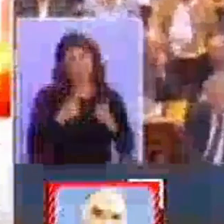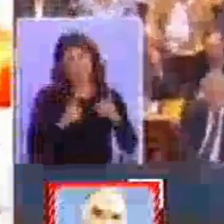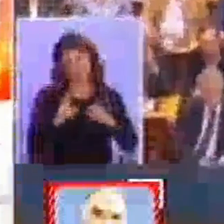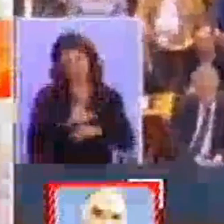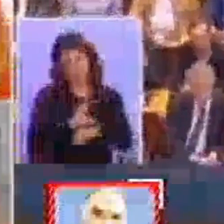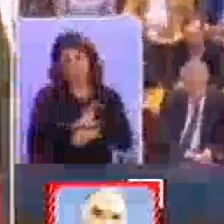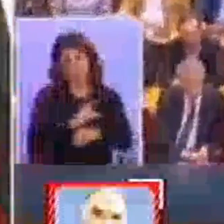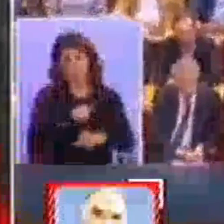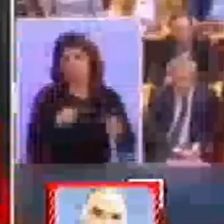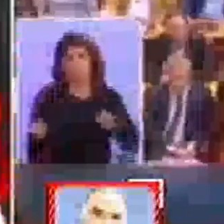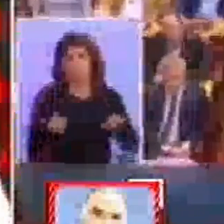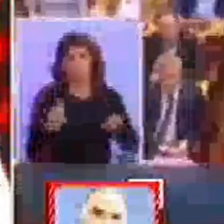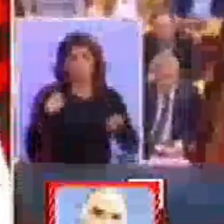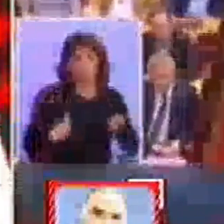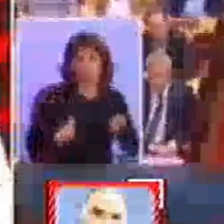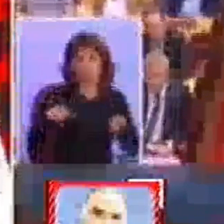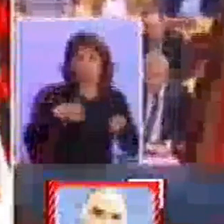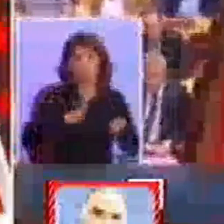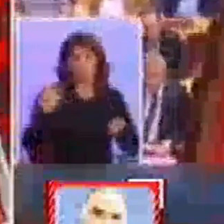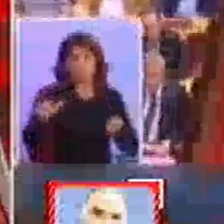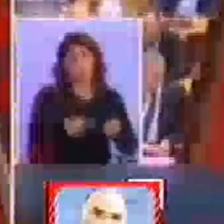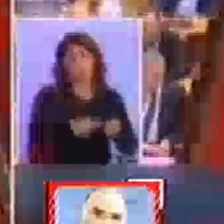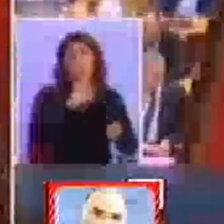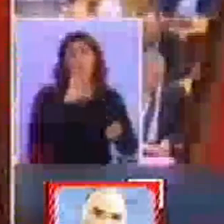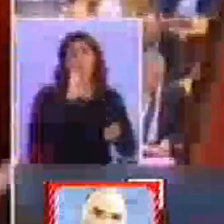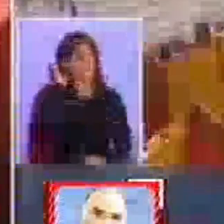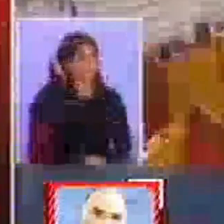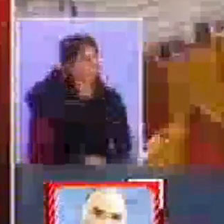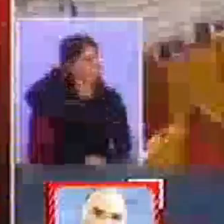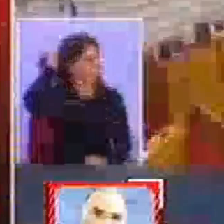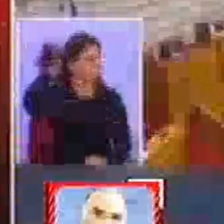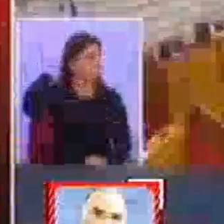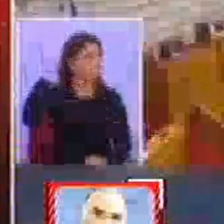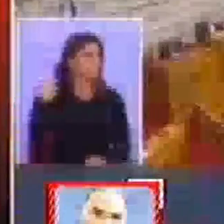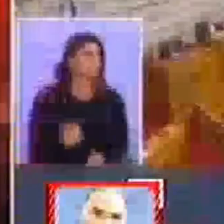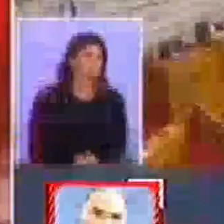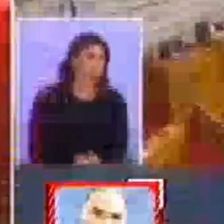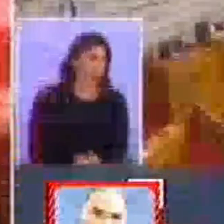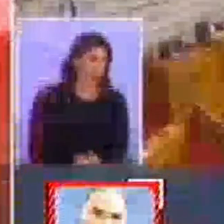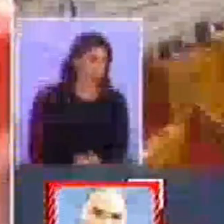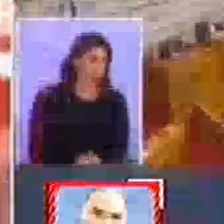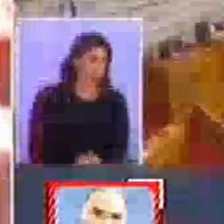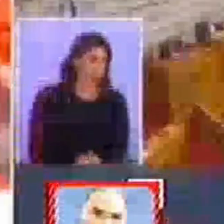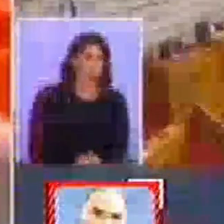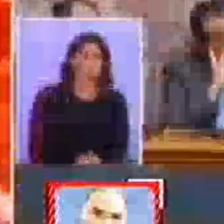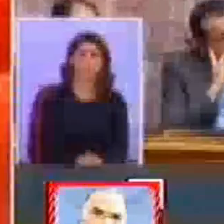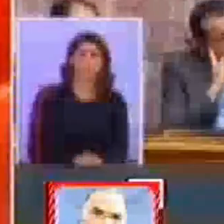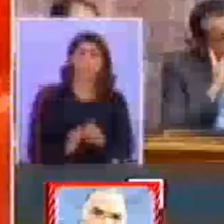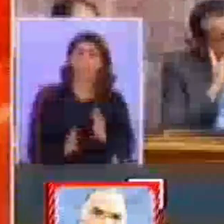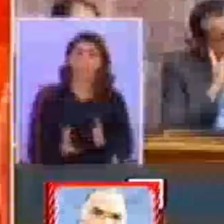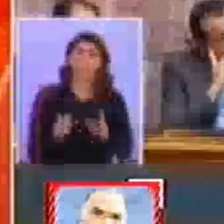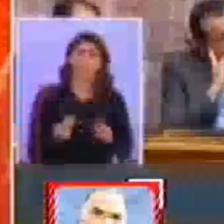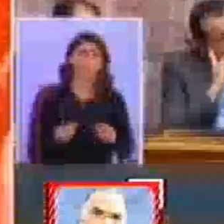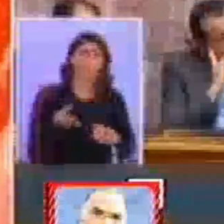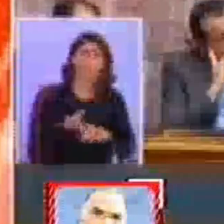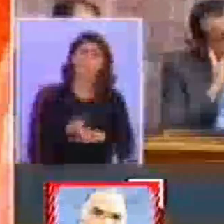όχι αν πρόδωσαν 2 ή 3. Πάντως ο κύριος Φωκάς έφυγε με εχμές. Είπε ότι δεν υπάρχει πλέον ο στρατηγικός